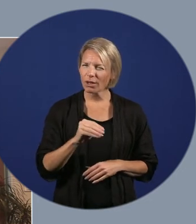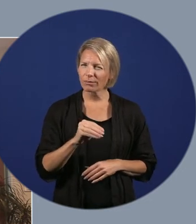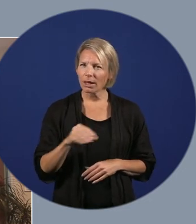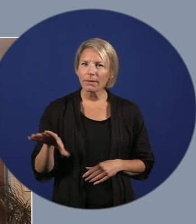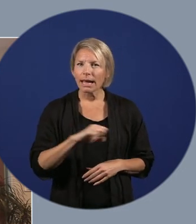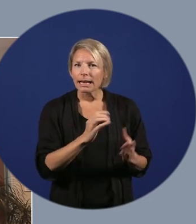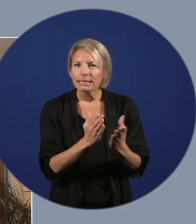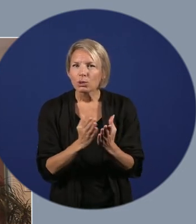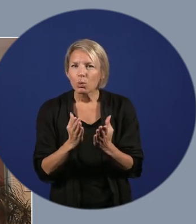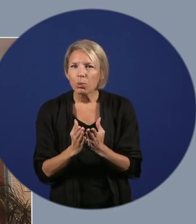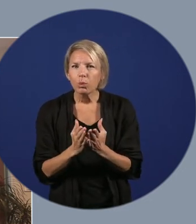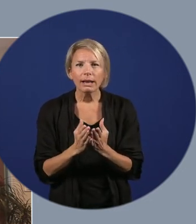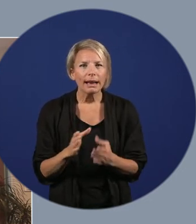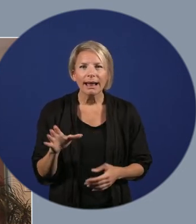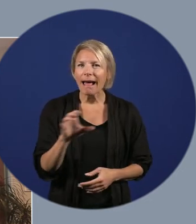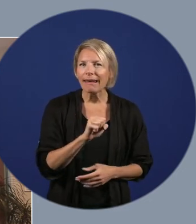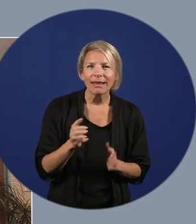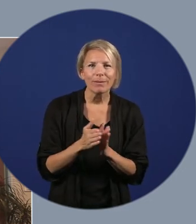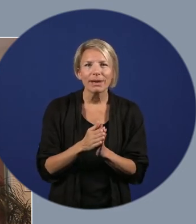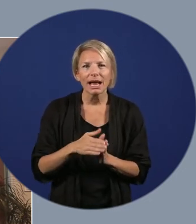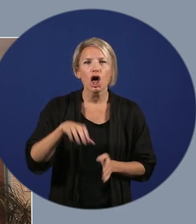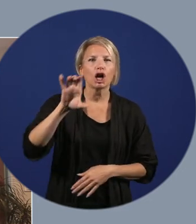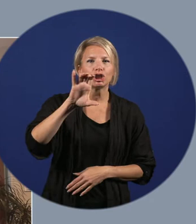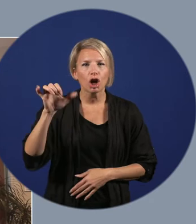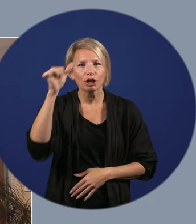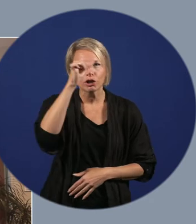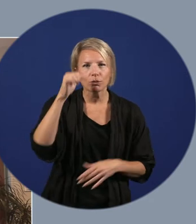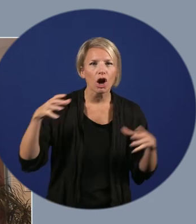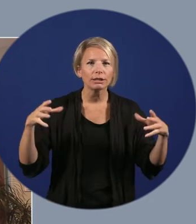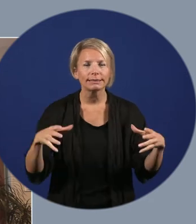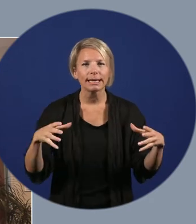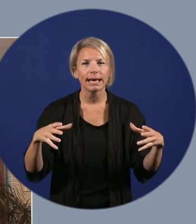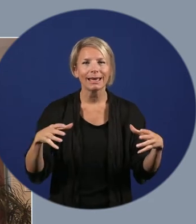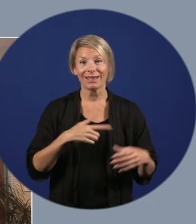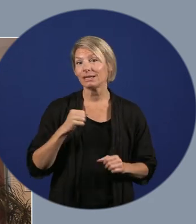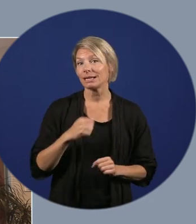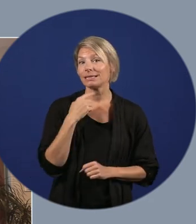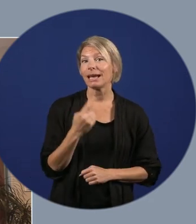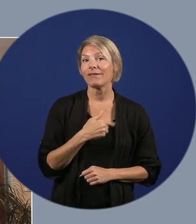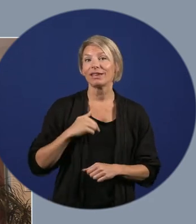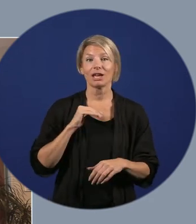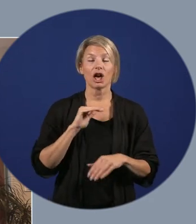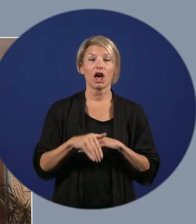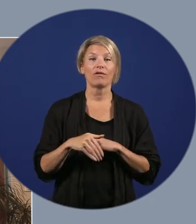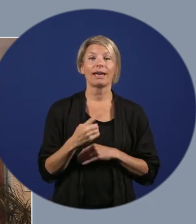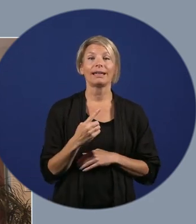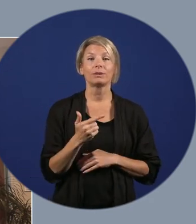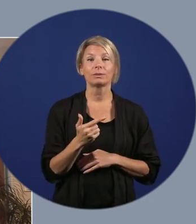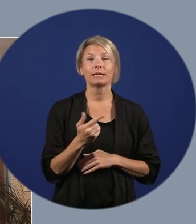och hela campus med ett högstadium och gymnasium. Och det ska vi säga, vi är drygt